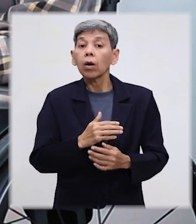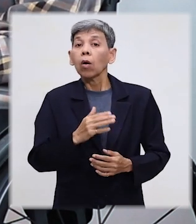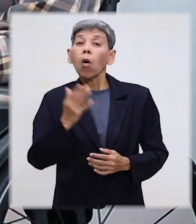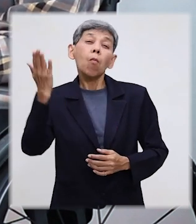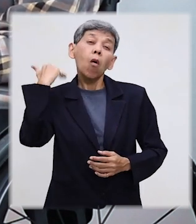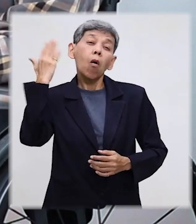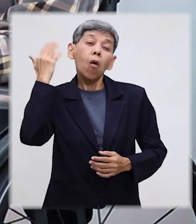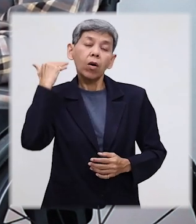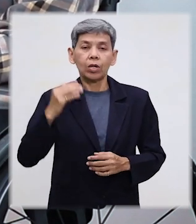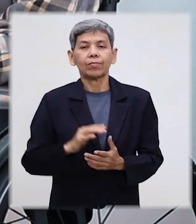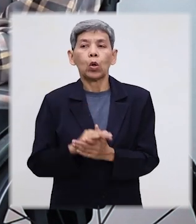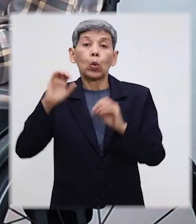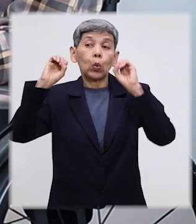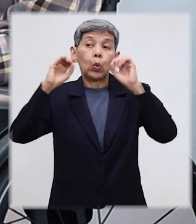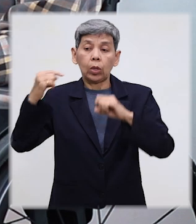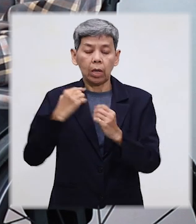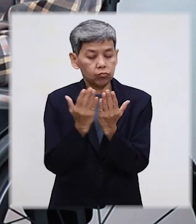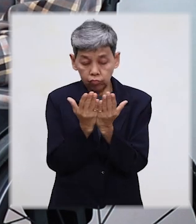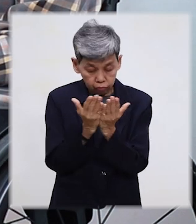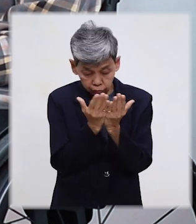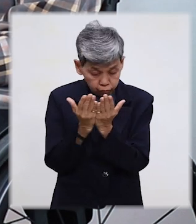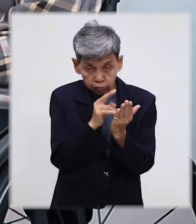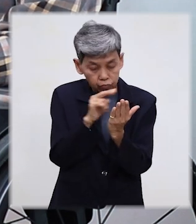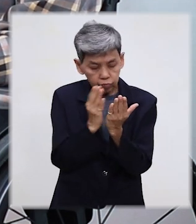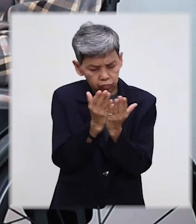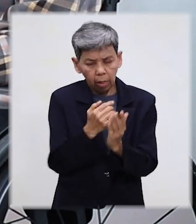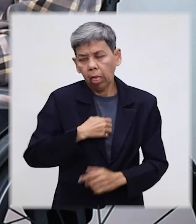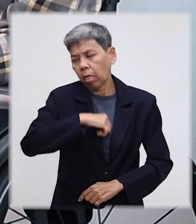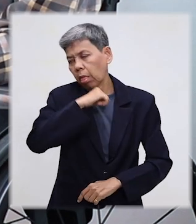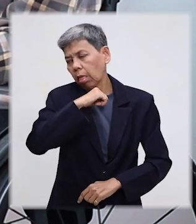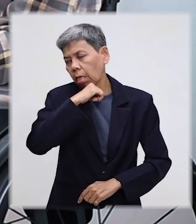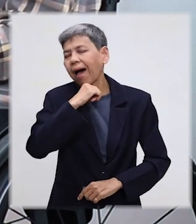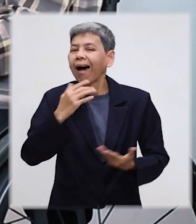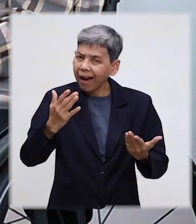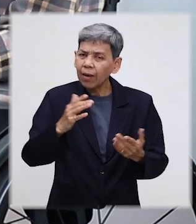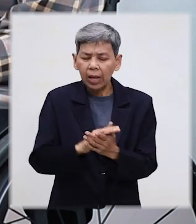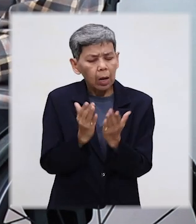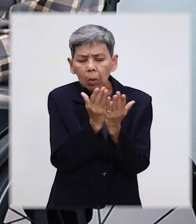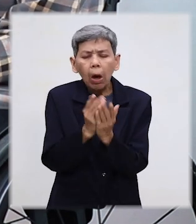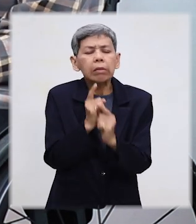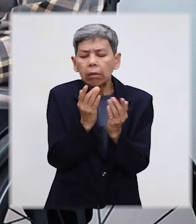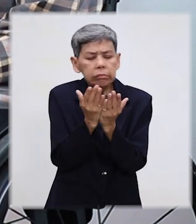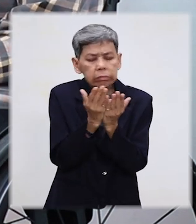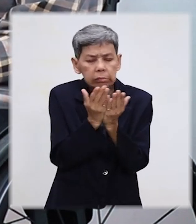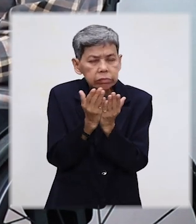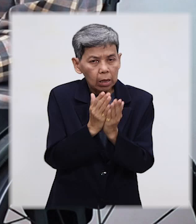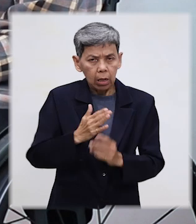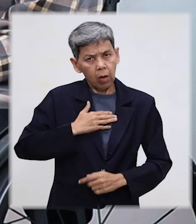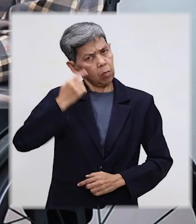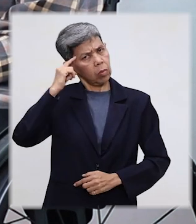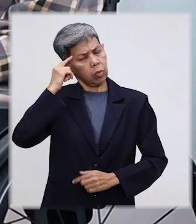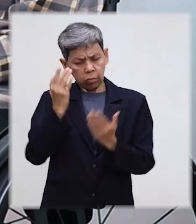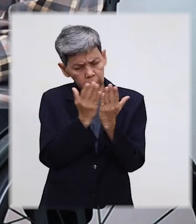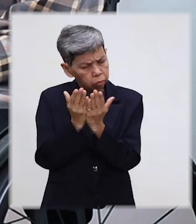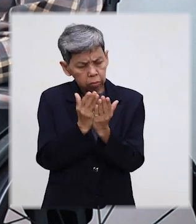ไปเมื่อก่อนคุณครูสั่งให้ท่องหนังสือเราอาจจะขี้เกียจหรืออะไรเงี้ย แต่ก็ท่องตามคำสั่ง ก็ท่องตามใช่แต่เราไม่เข้าใจว่า